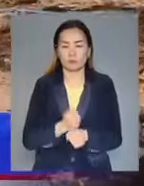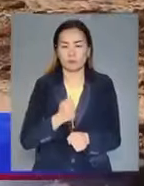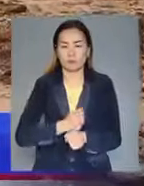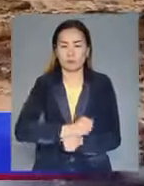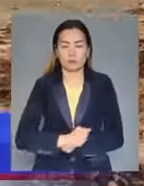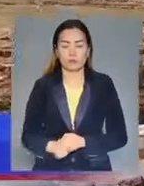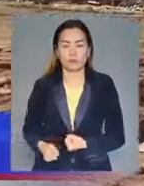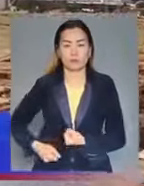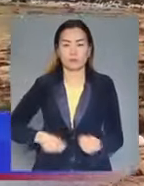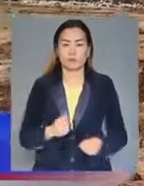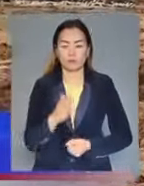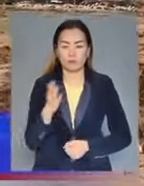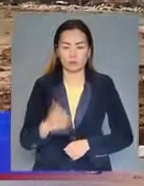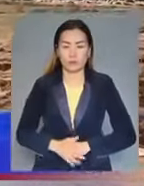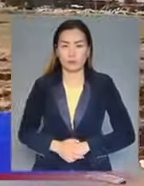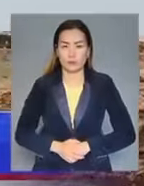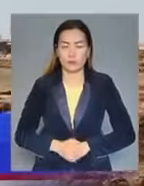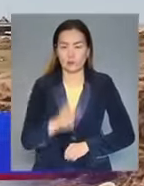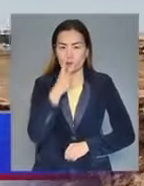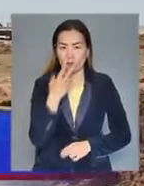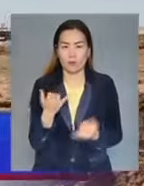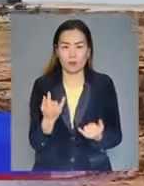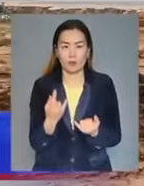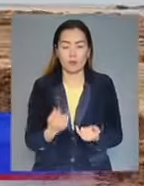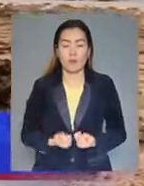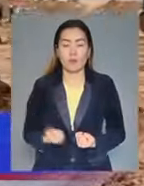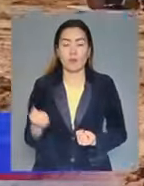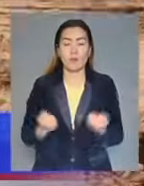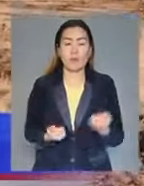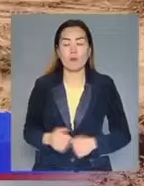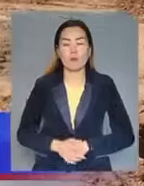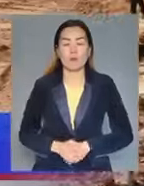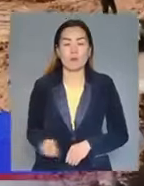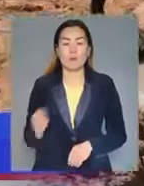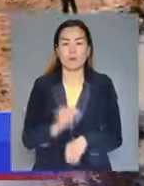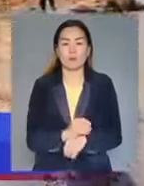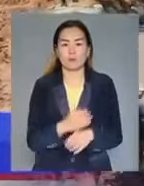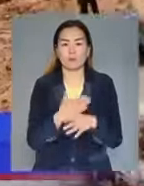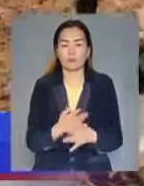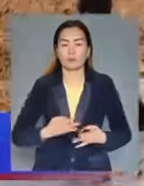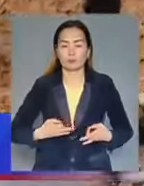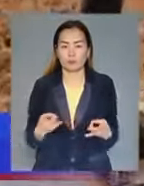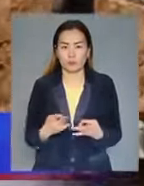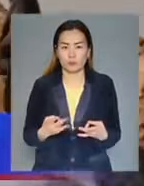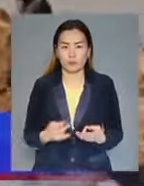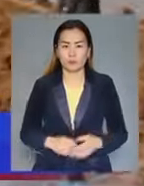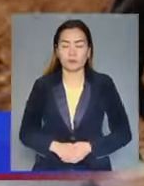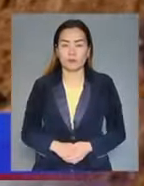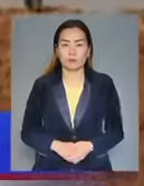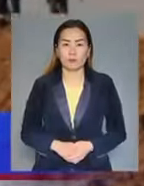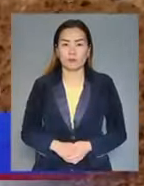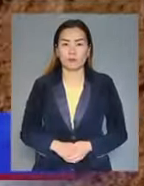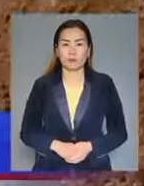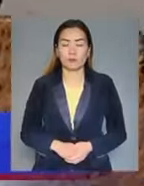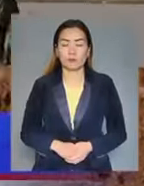алып бөгеп жатыр. Көріп тұрғандарыңыздай бір ғана техника, тағы да көмек қолы керек.